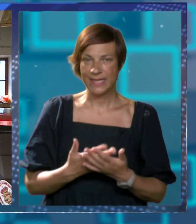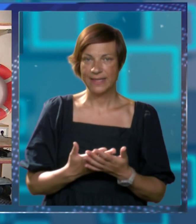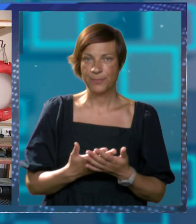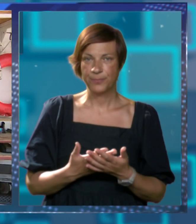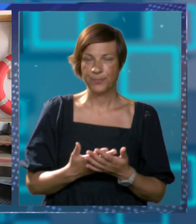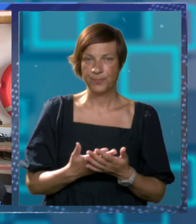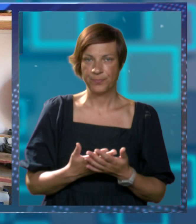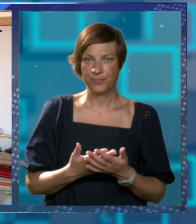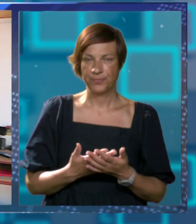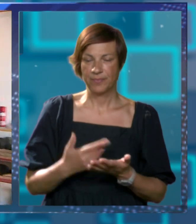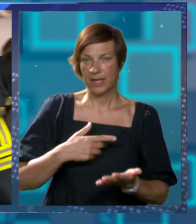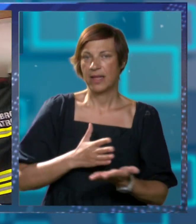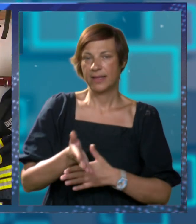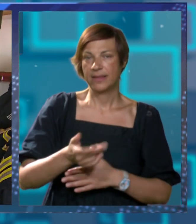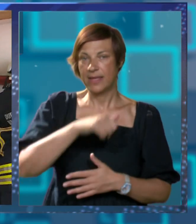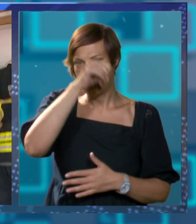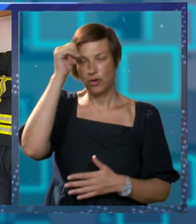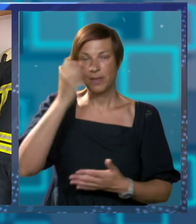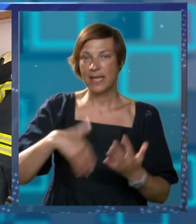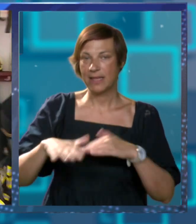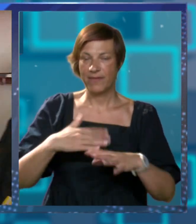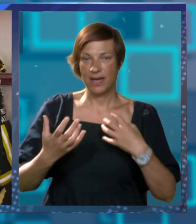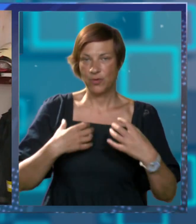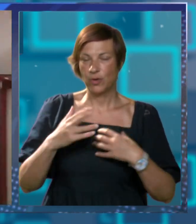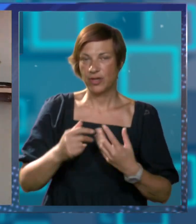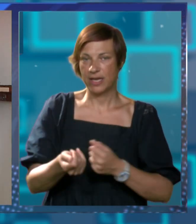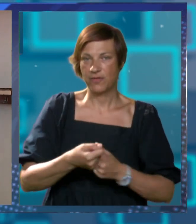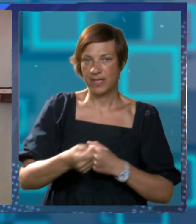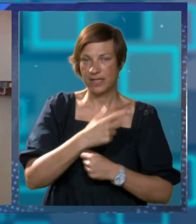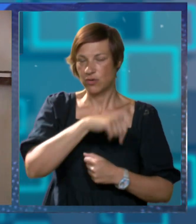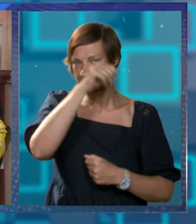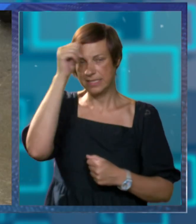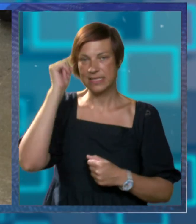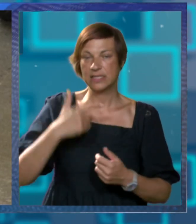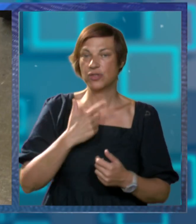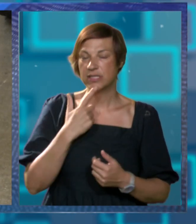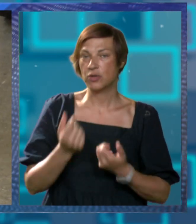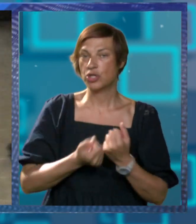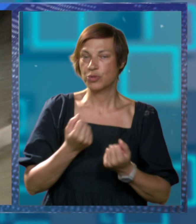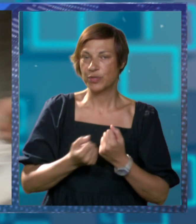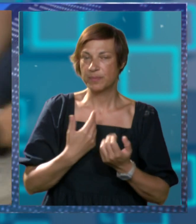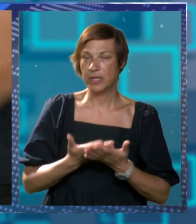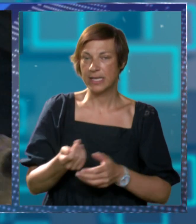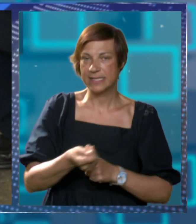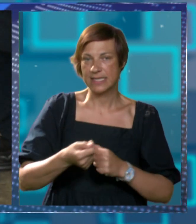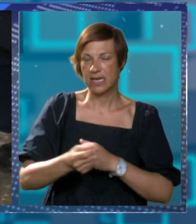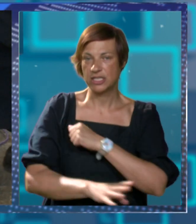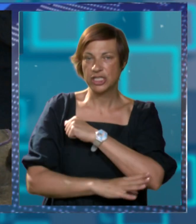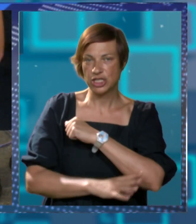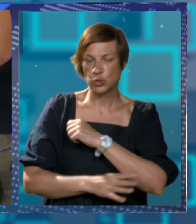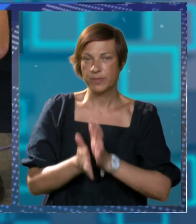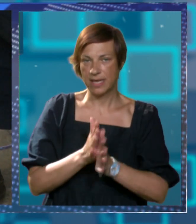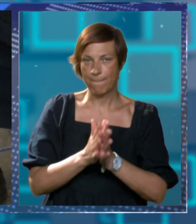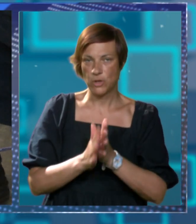paziti. Tijekom ljeta veliku ulogu igraju i vatrogasci sezonci koji su osposobljeni za gašenje